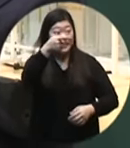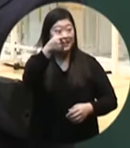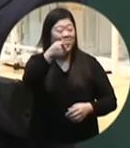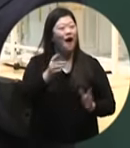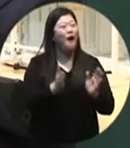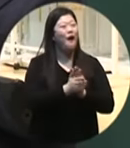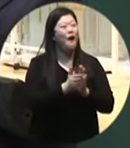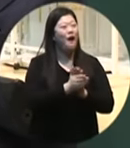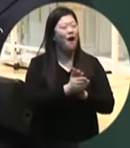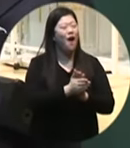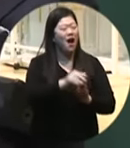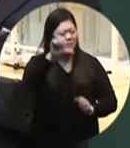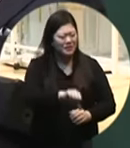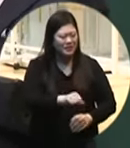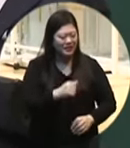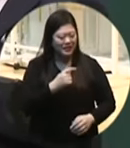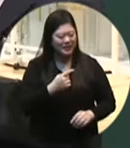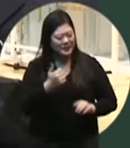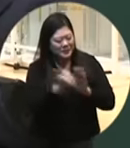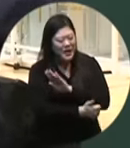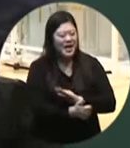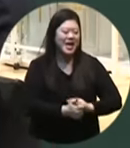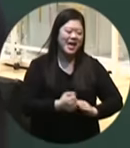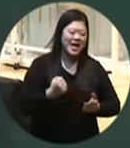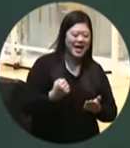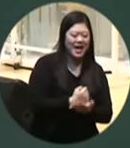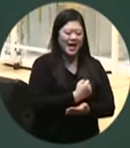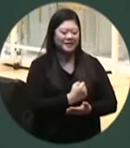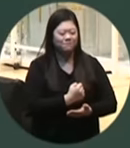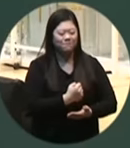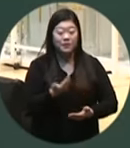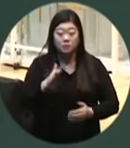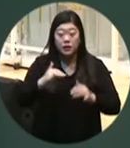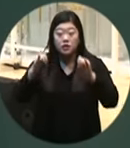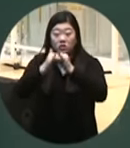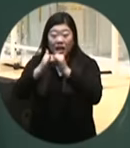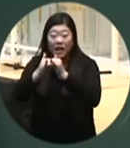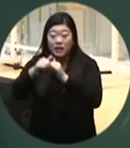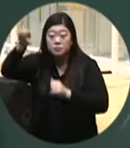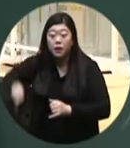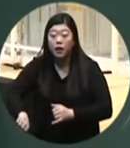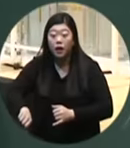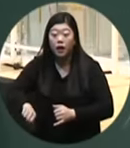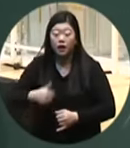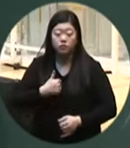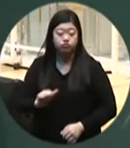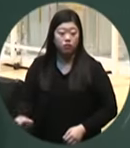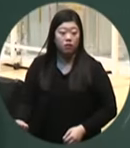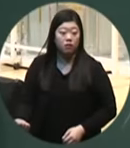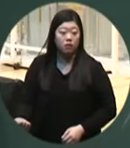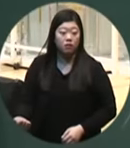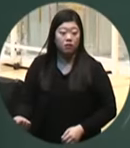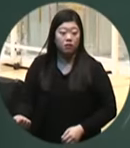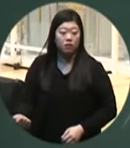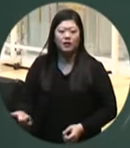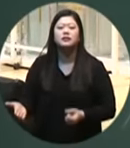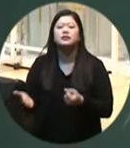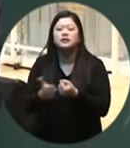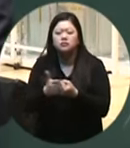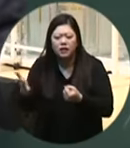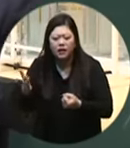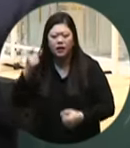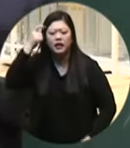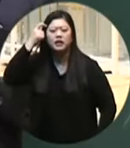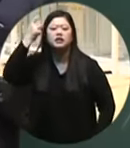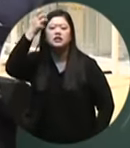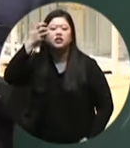If you're in a game and you're second place, you can win the silver medal, but in the war, if you're second place, you're dead, you're lost. 이 싸움을 여러분은 사람 살리러